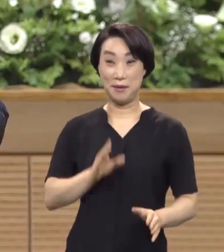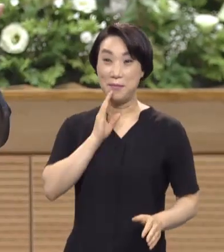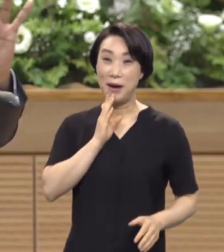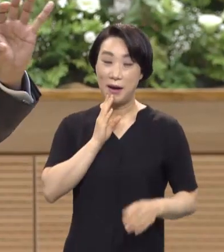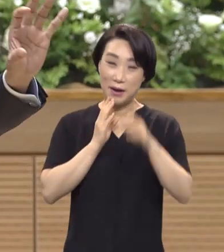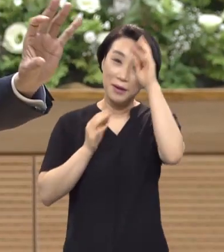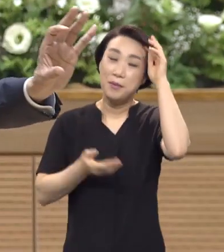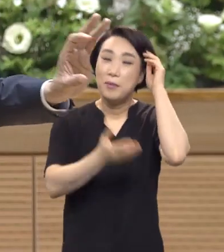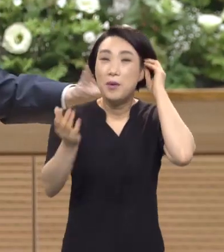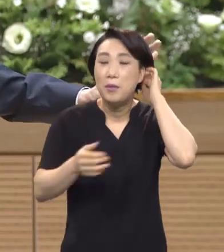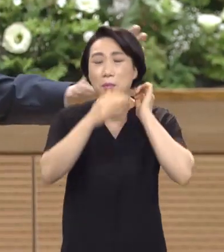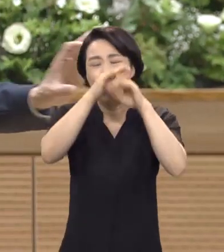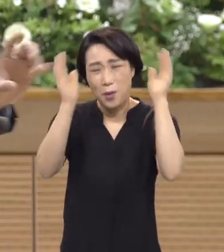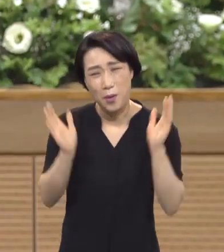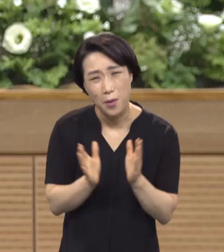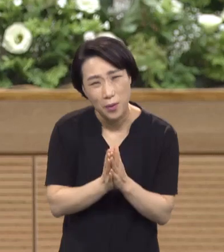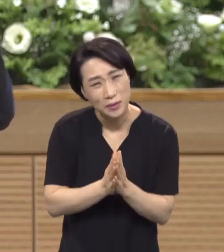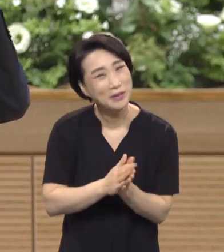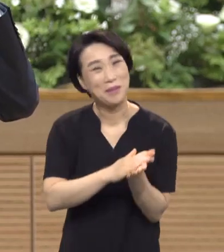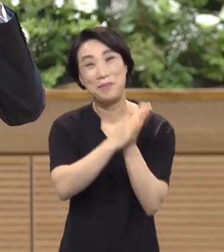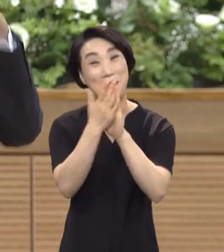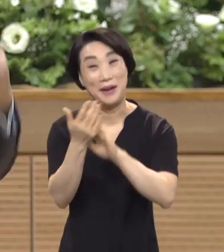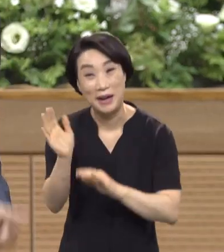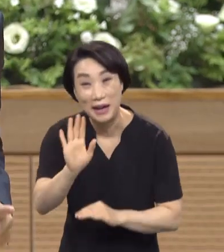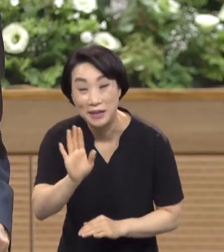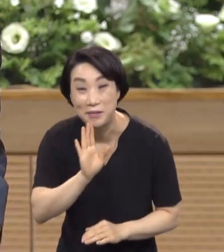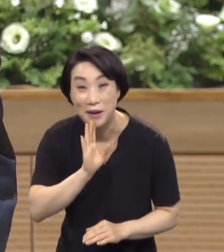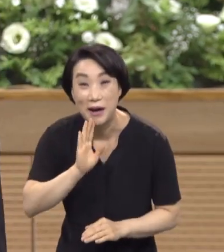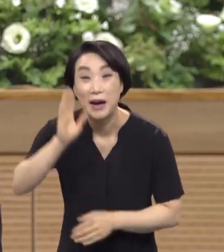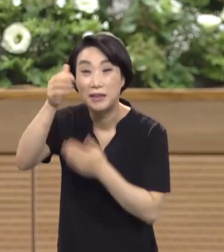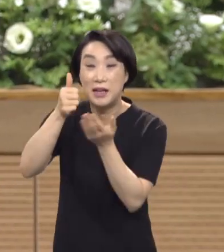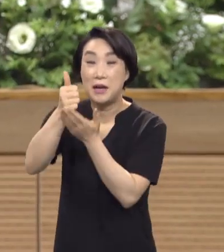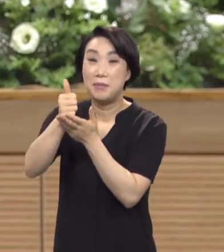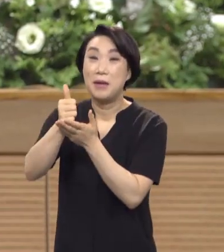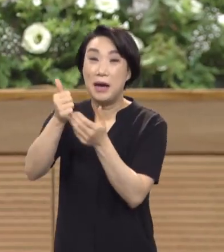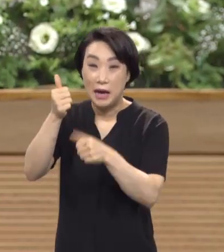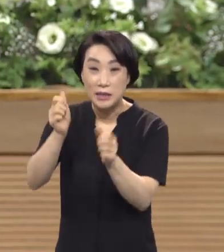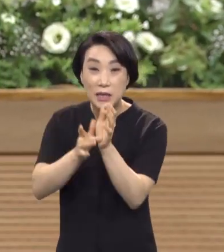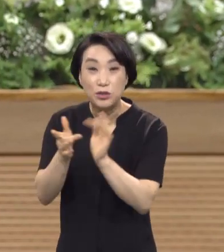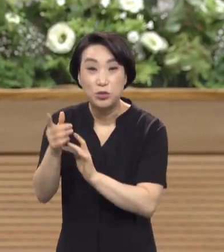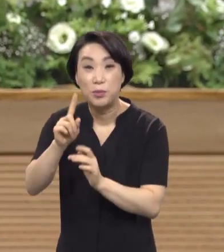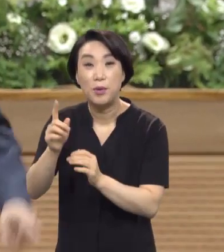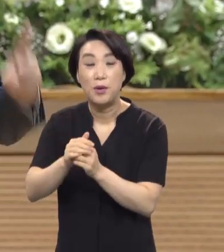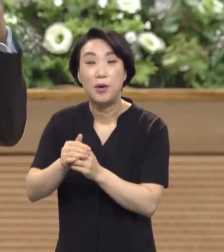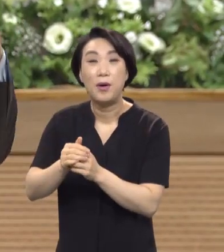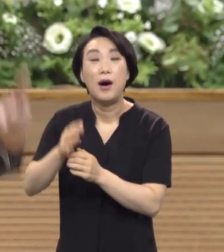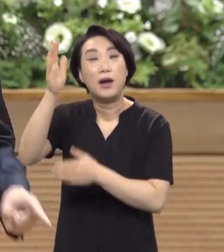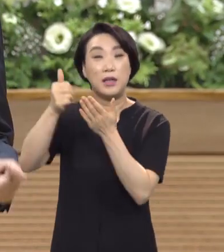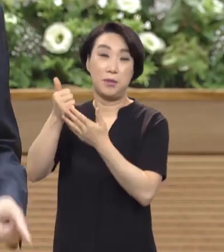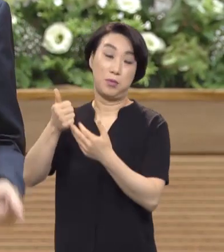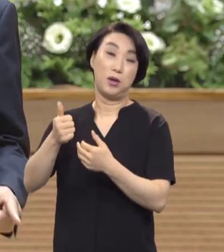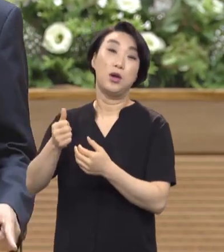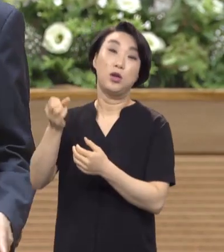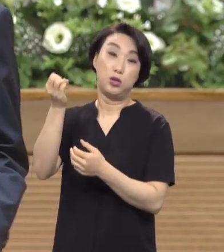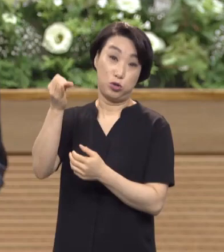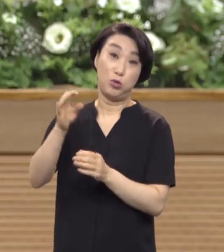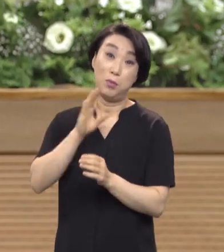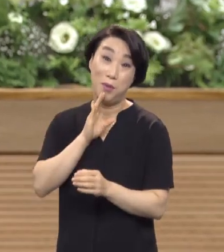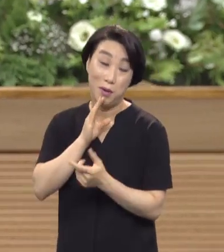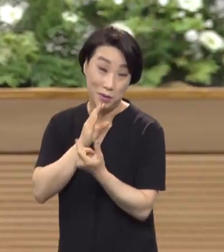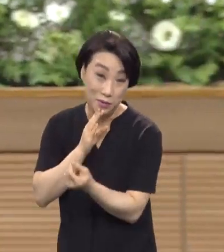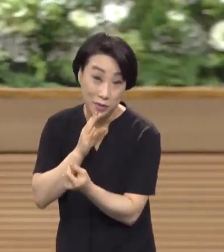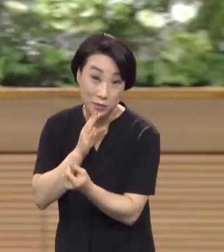모든 종자가 변하지 않듯이 하나님의 아들은 하나님의 자녀는 하나님의 씨이기